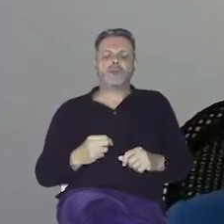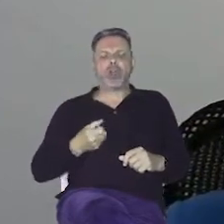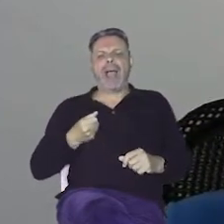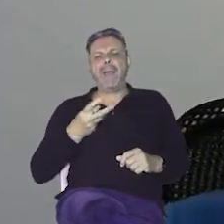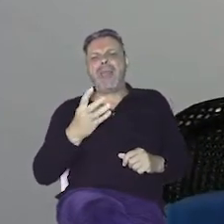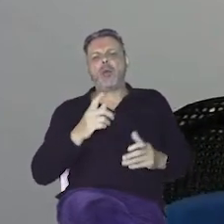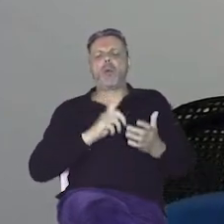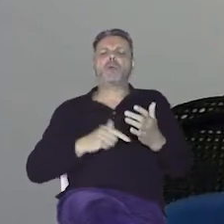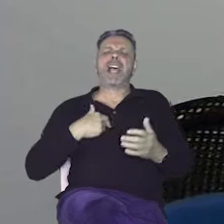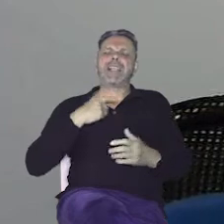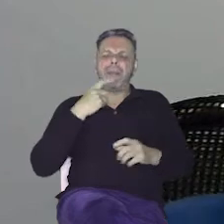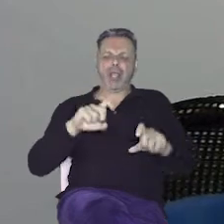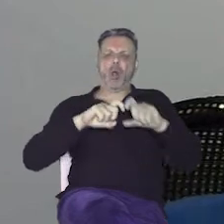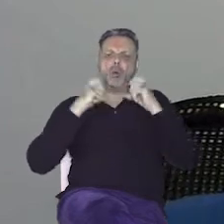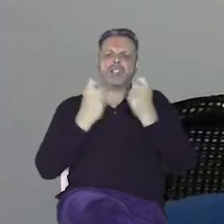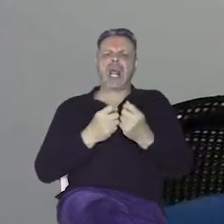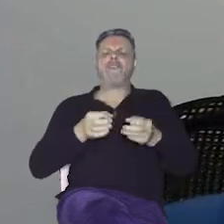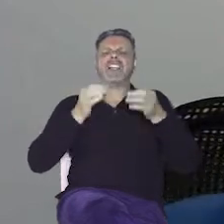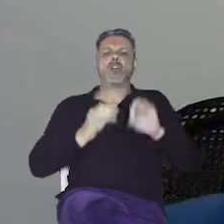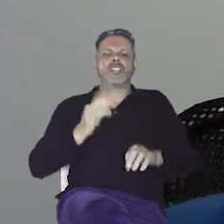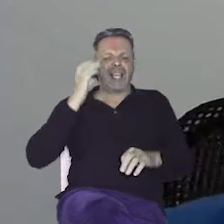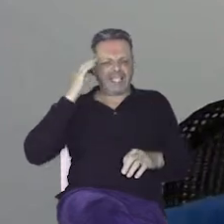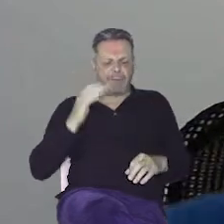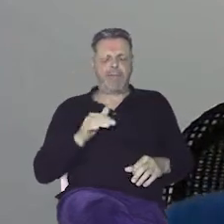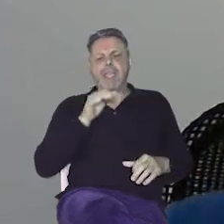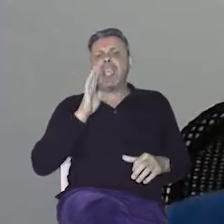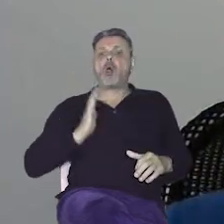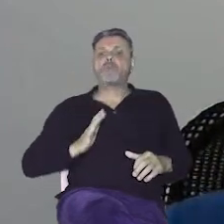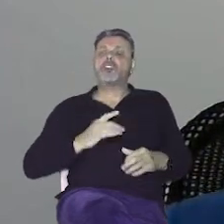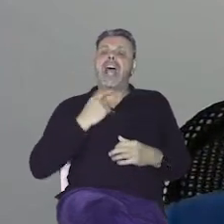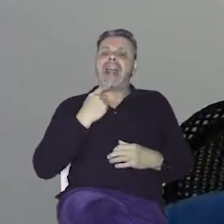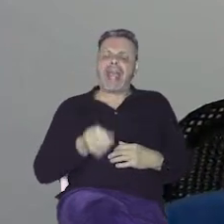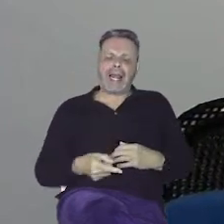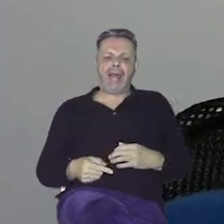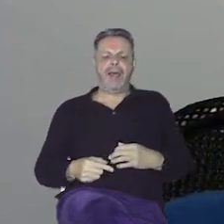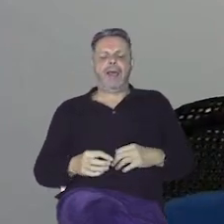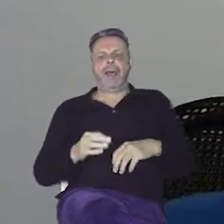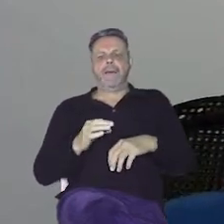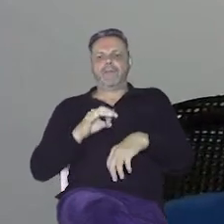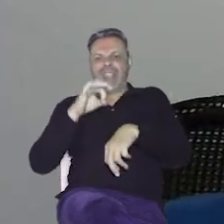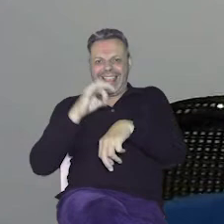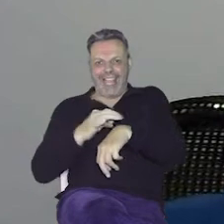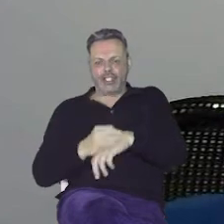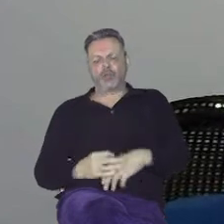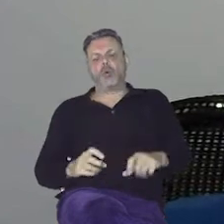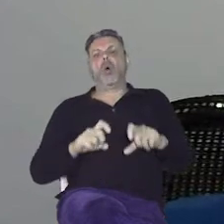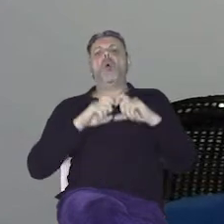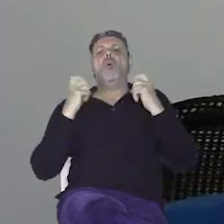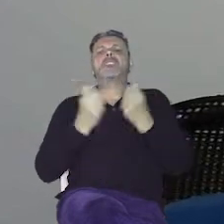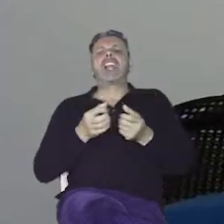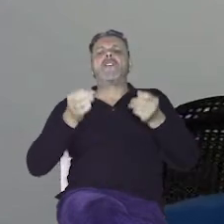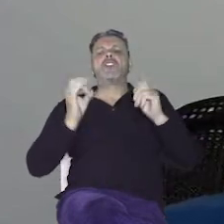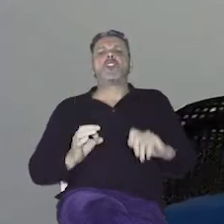puta sam rekla ustanova socijalne skrbi i gospođa je spomenula liječnicu. Ustanove socijalne